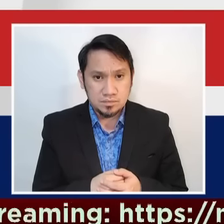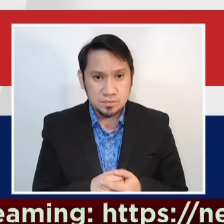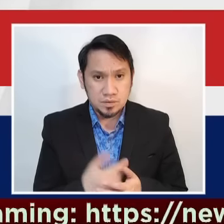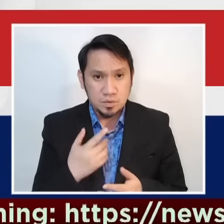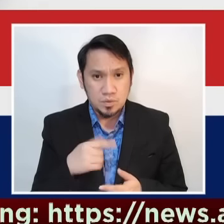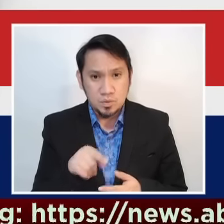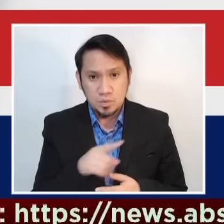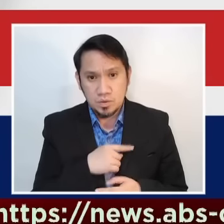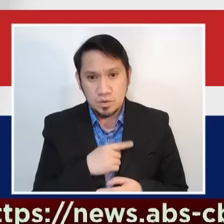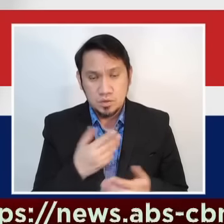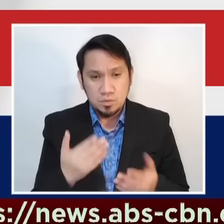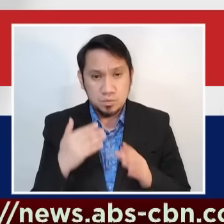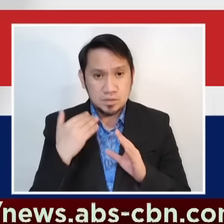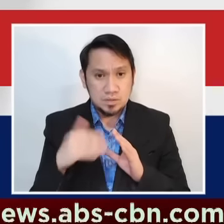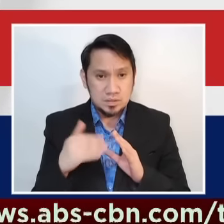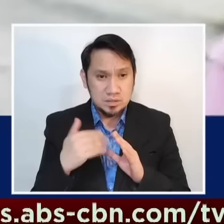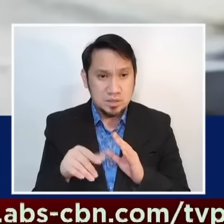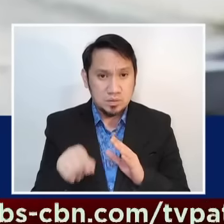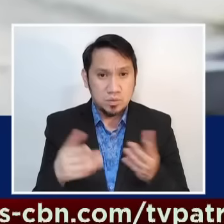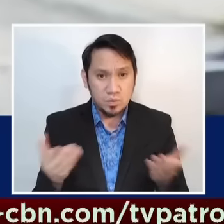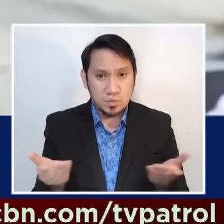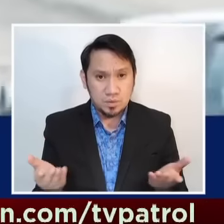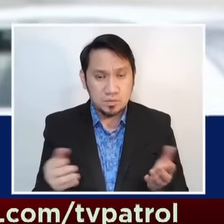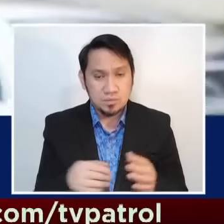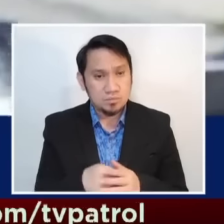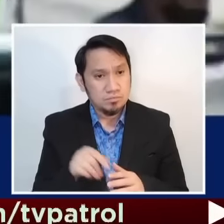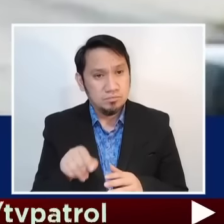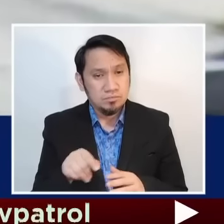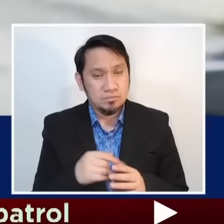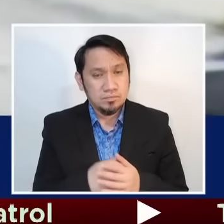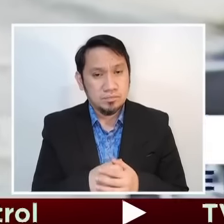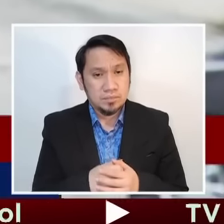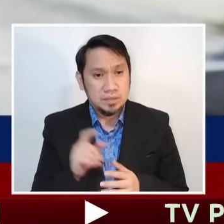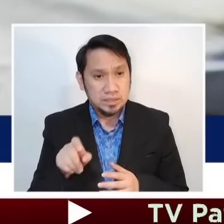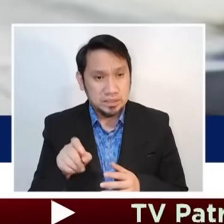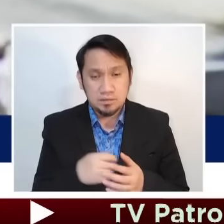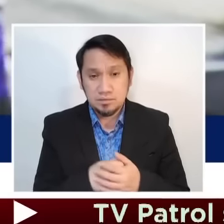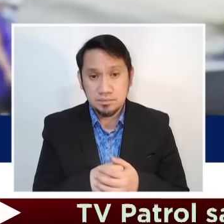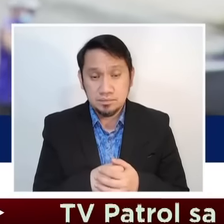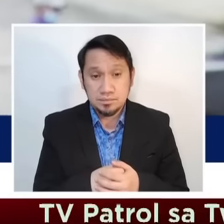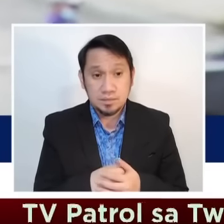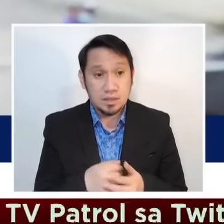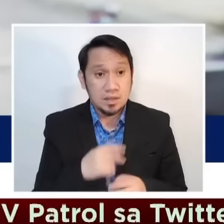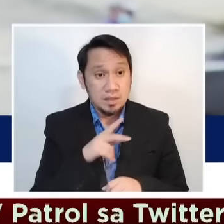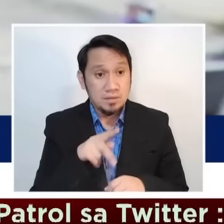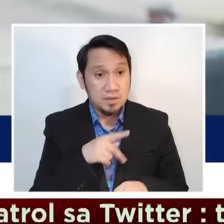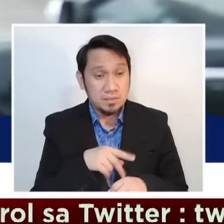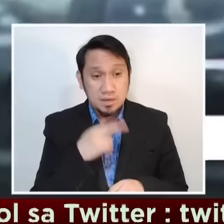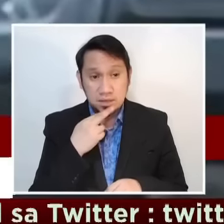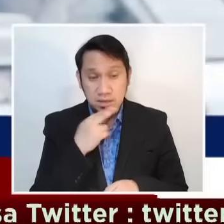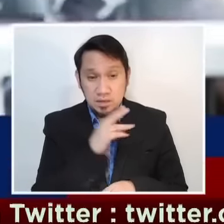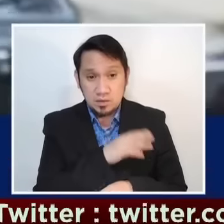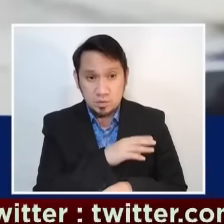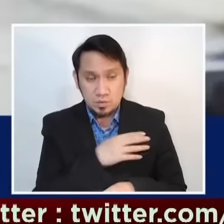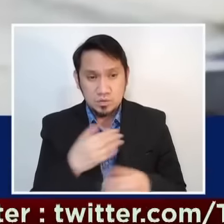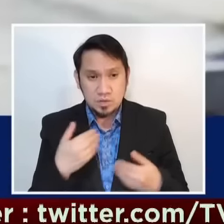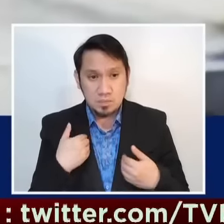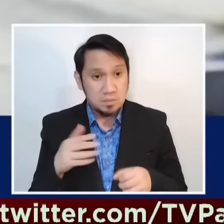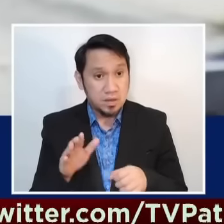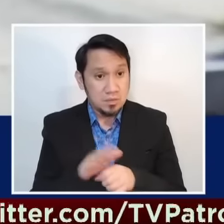dugo, magpapadala kagad yung pinakamalapit ng chapter doon. May mga pagkakataong umaalalay na ang Philippine Red Cross sa mga pagamutang napupuno ng dengue